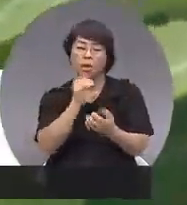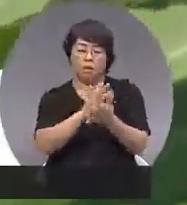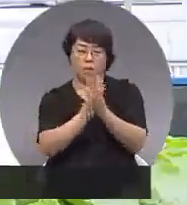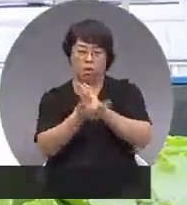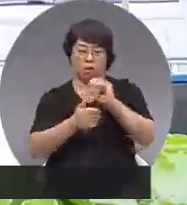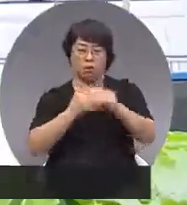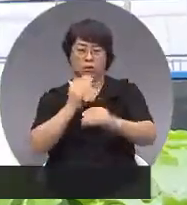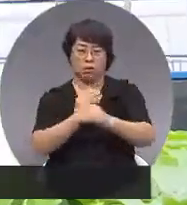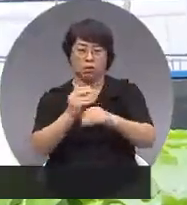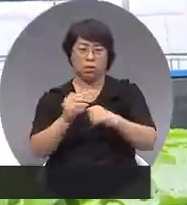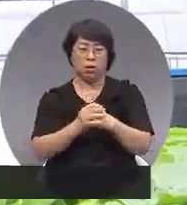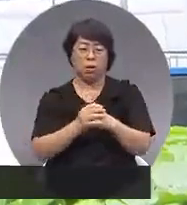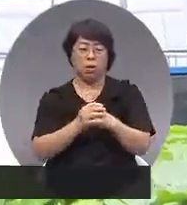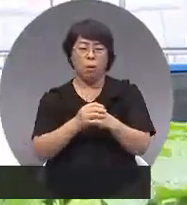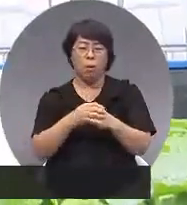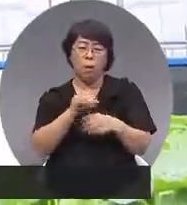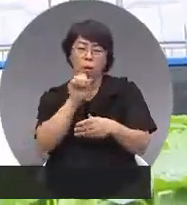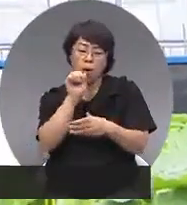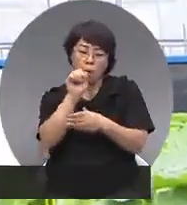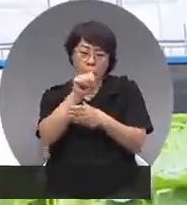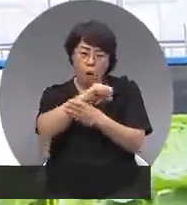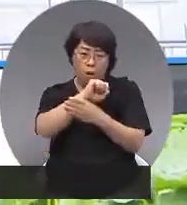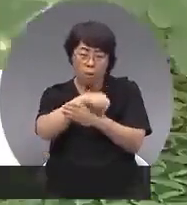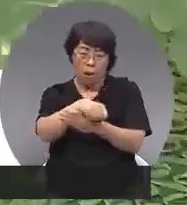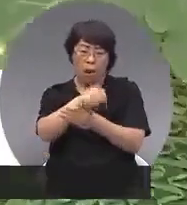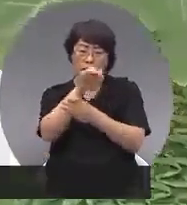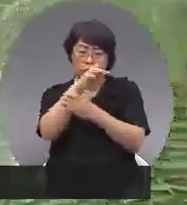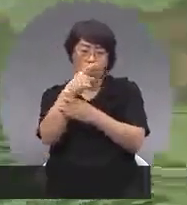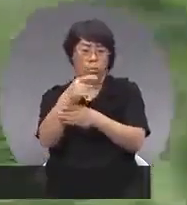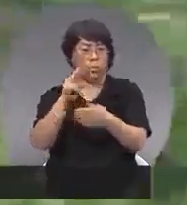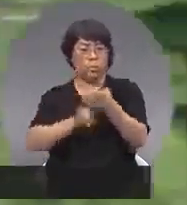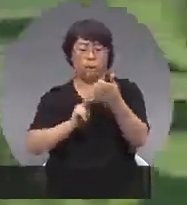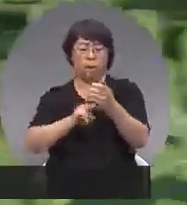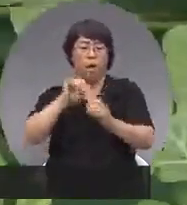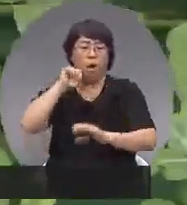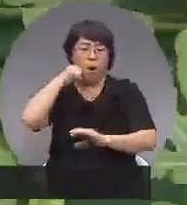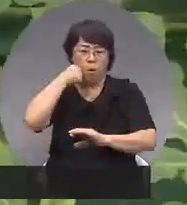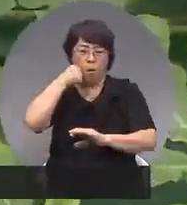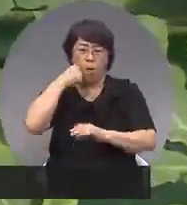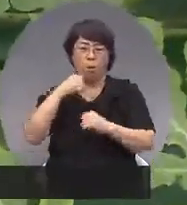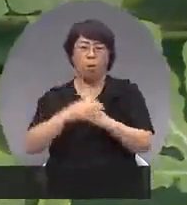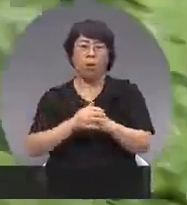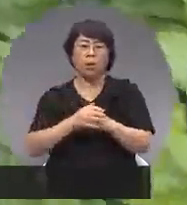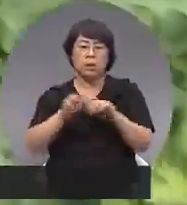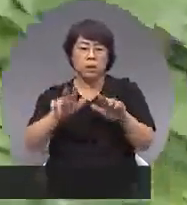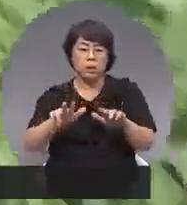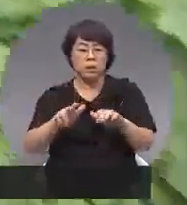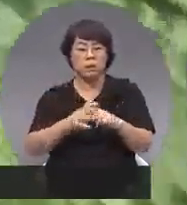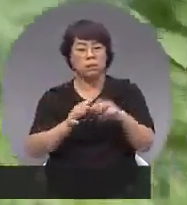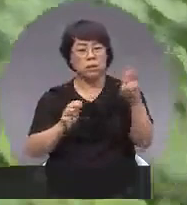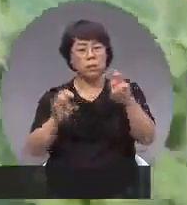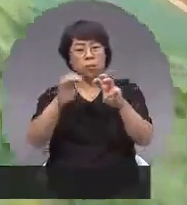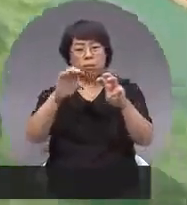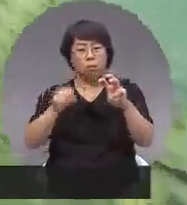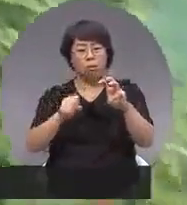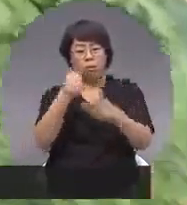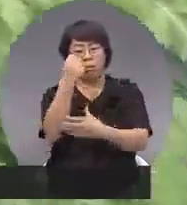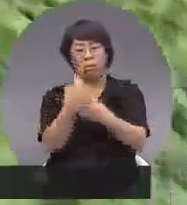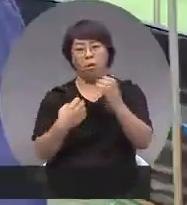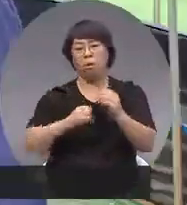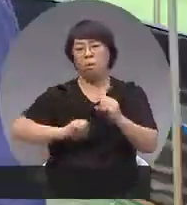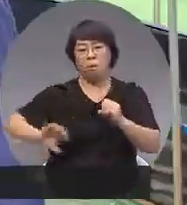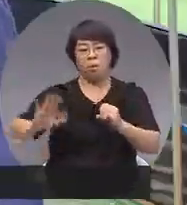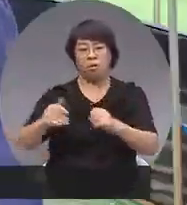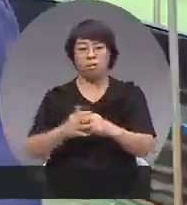겨우 열매를 맺 더라도 상품으로 내놓을 수가 없게 되는데 이렇게 상해 버린 수박이 전체의 30% 에 달합니다